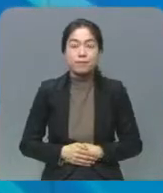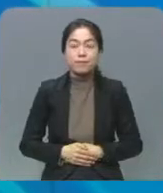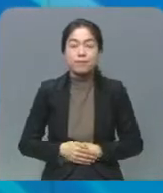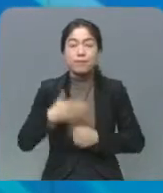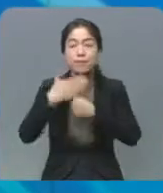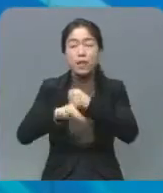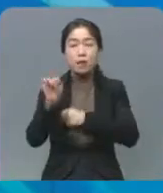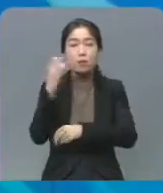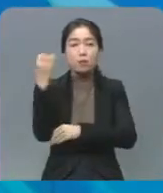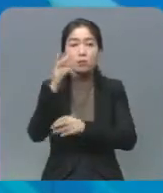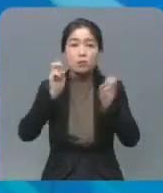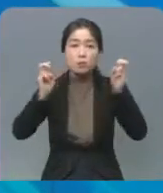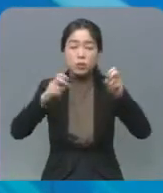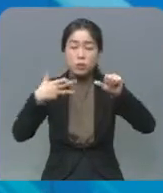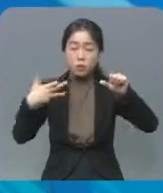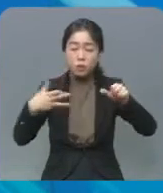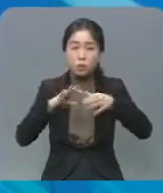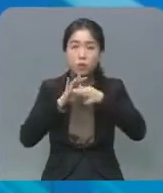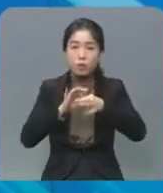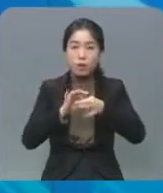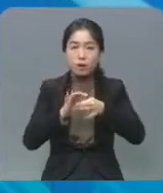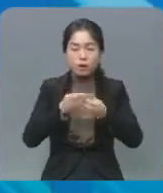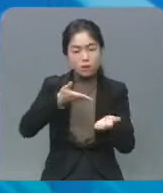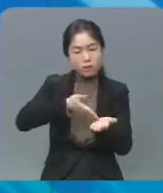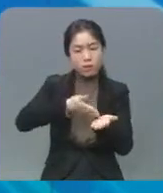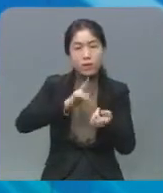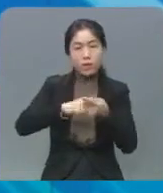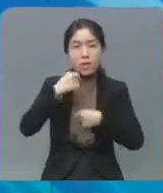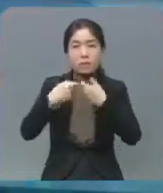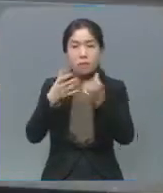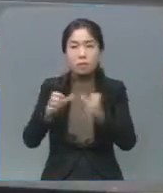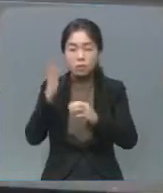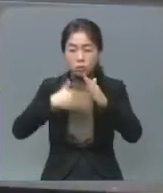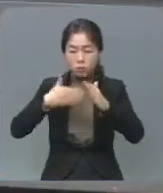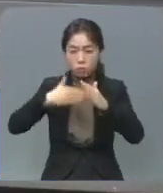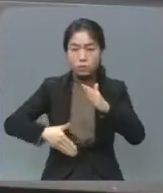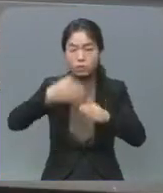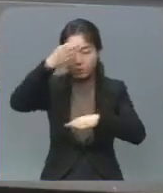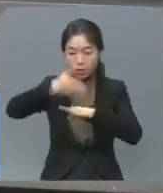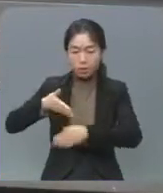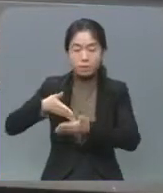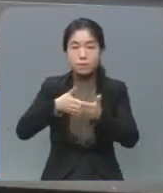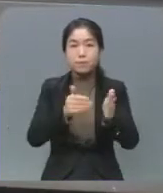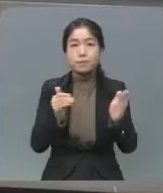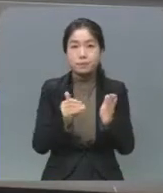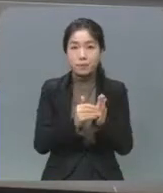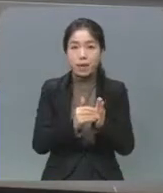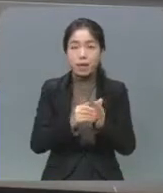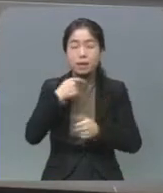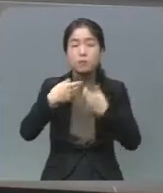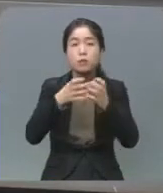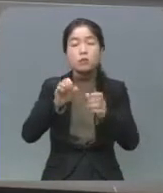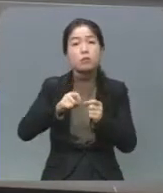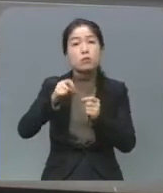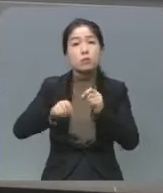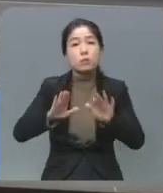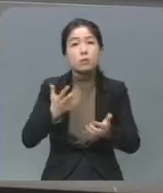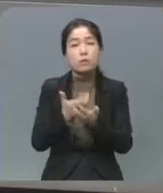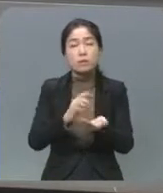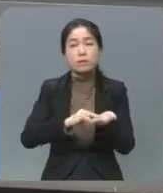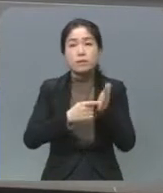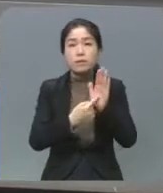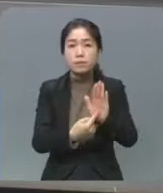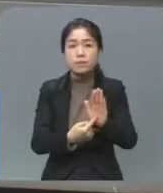대구 모 신문사의 5.18 관련 만평에 대해 민주당이 공식 사과를 촉구했습니다. 민주당 광주시당은 오늘 자료를